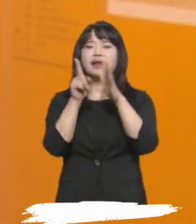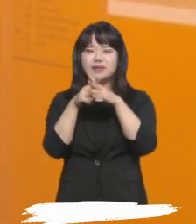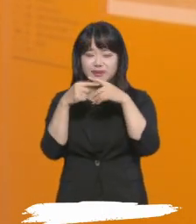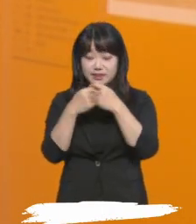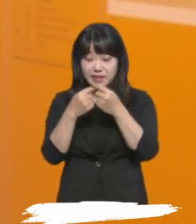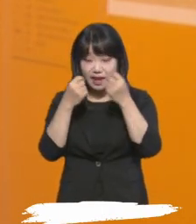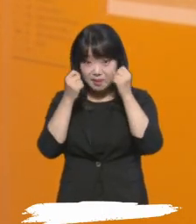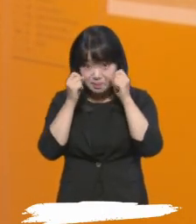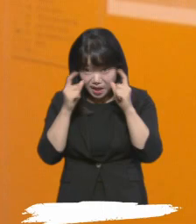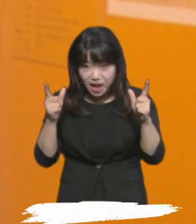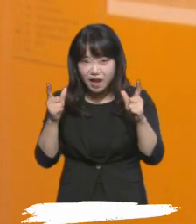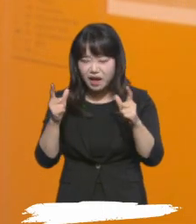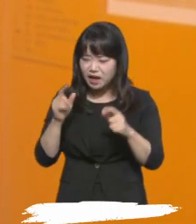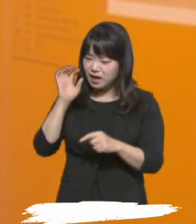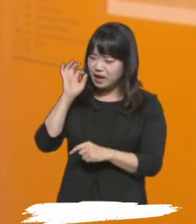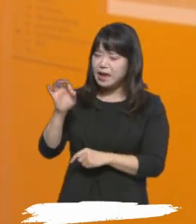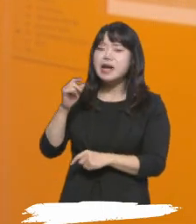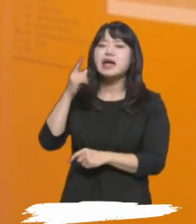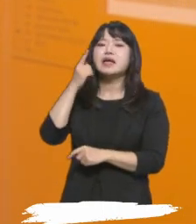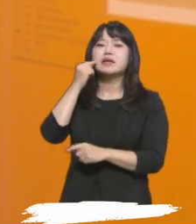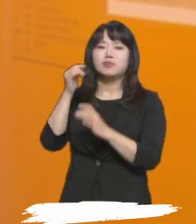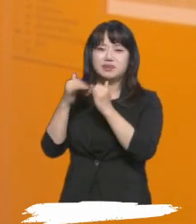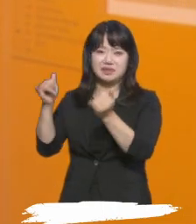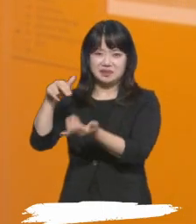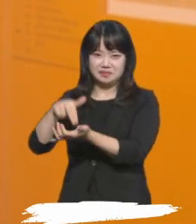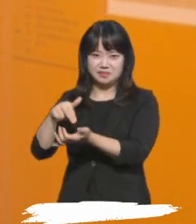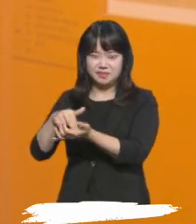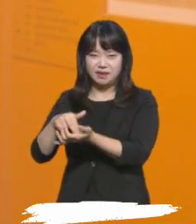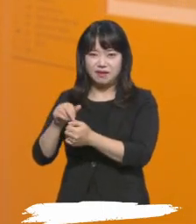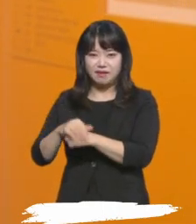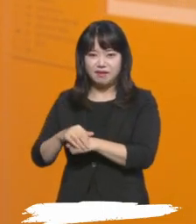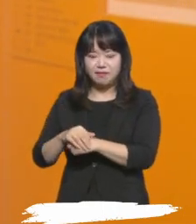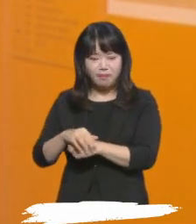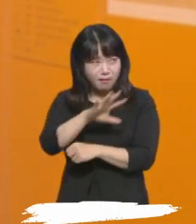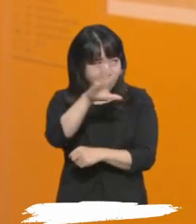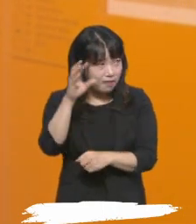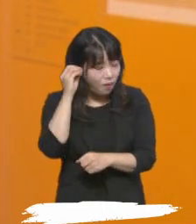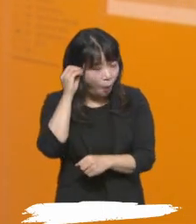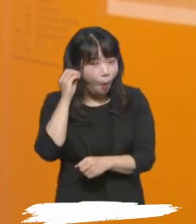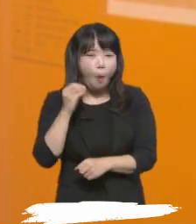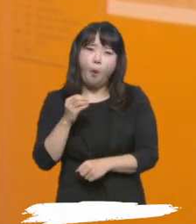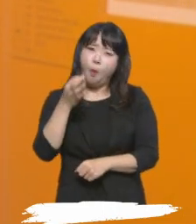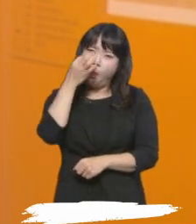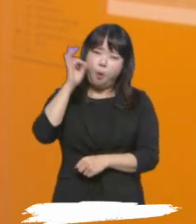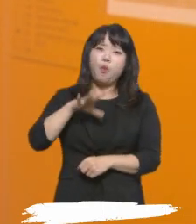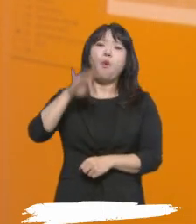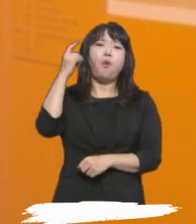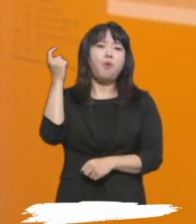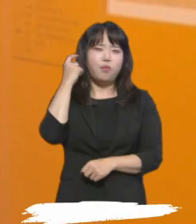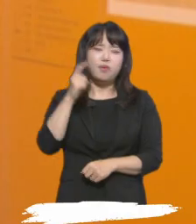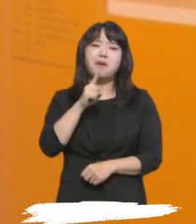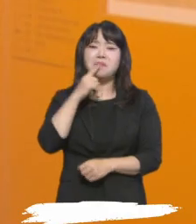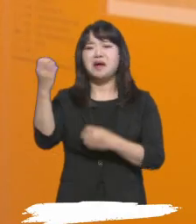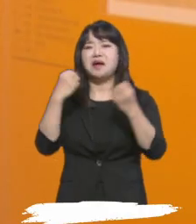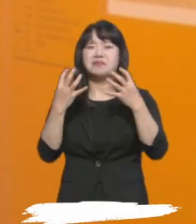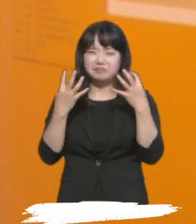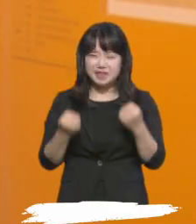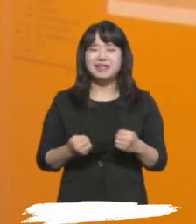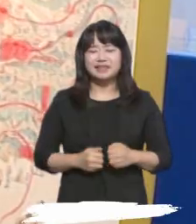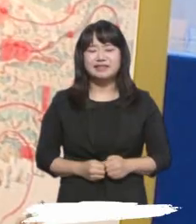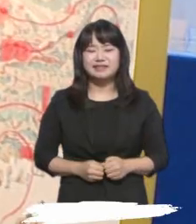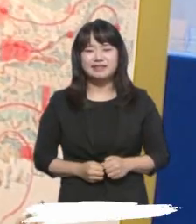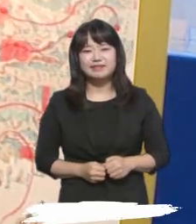과정에서 일본인들 또한 전혀 새로운 내용을 들었다. 처음 듣는 내용도 많다. 이런 얘기를 많이 하시고